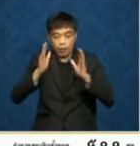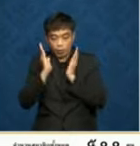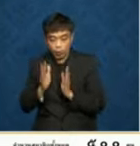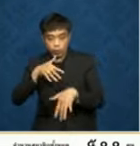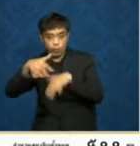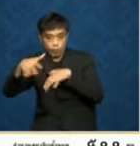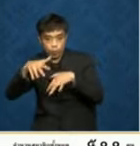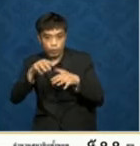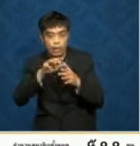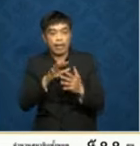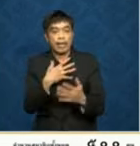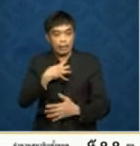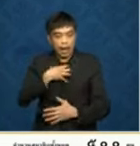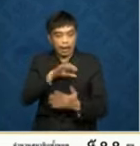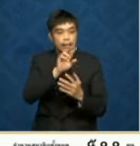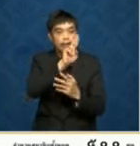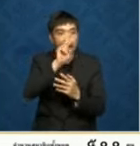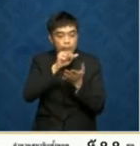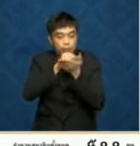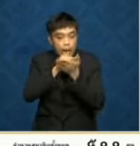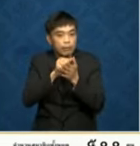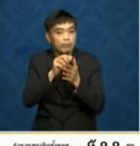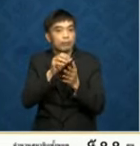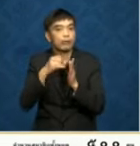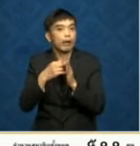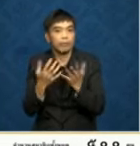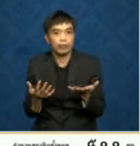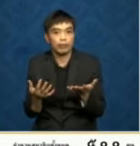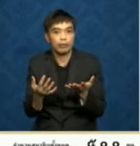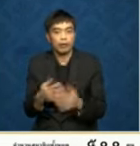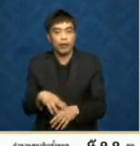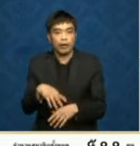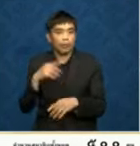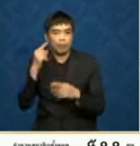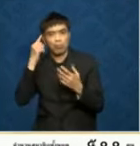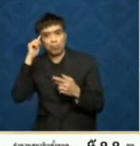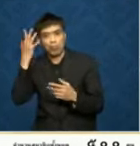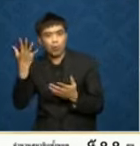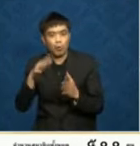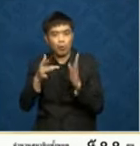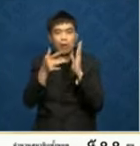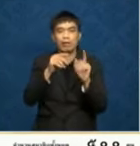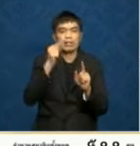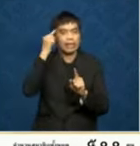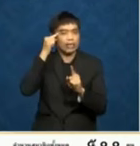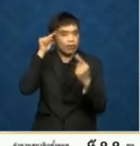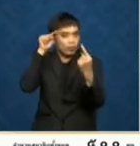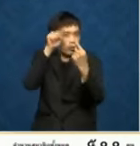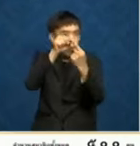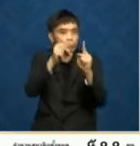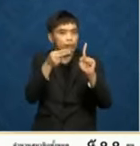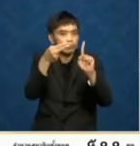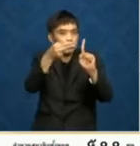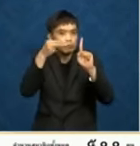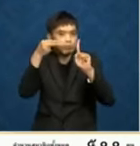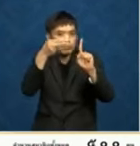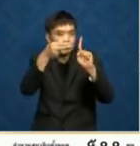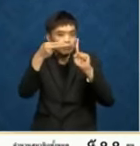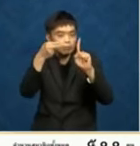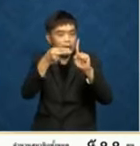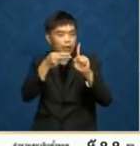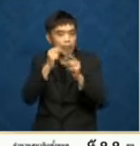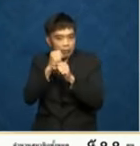ผ่านงบปมาณ 68 ฉบับนี้เลยไม่รู้ว่ามัวแต่หัวหมุนอยู่การทำระบบ Digital Wallet้เสร็ทันไมาสี่อยู่หเป่า